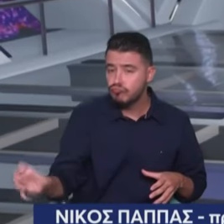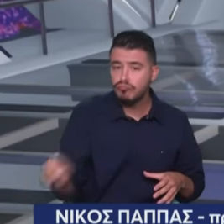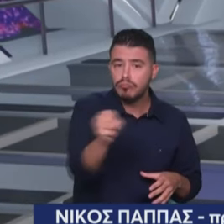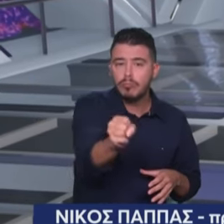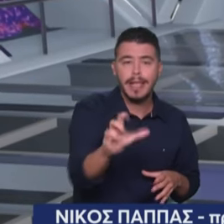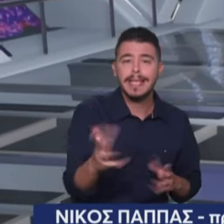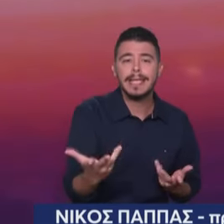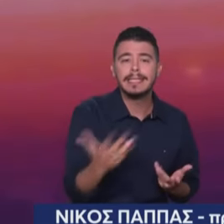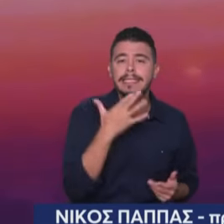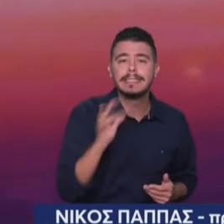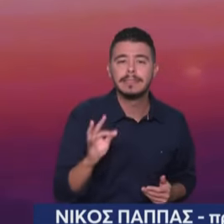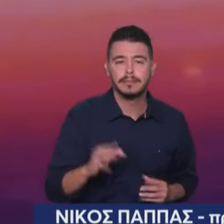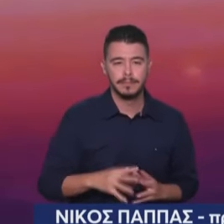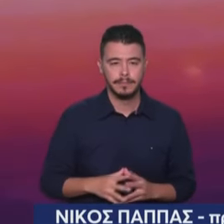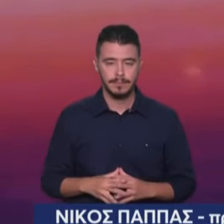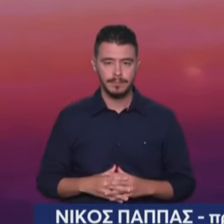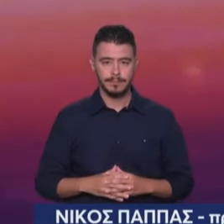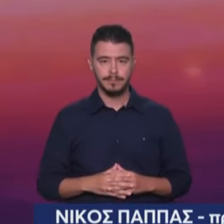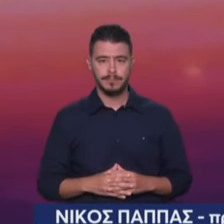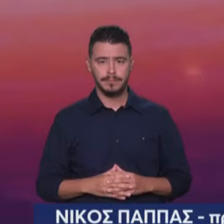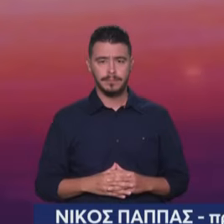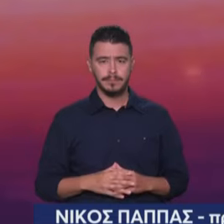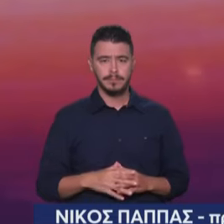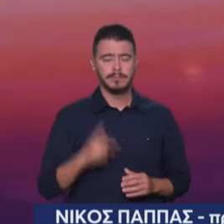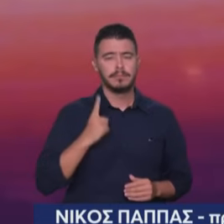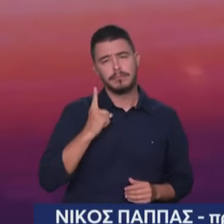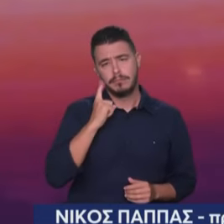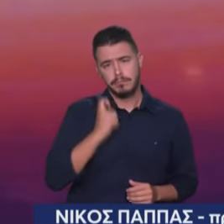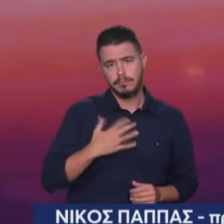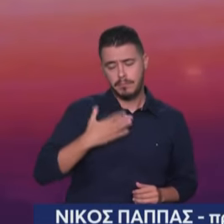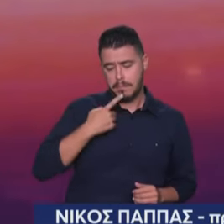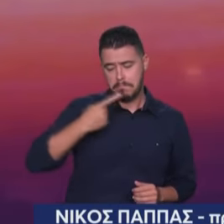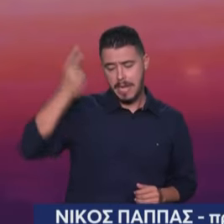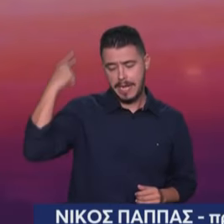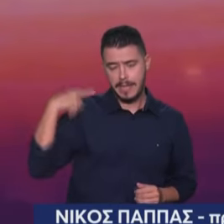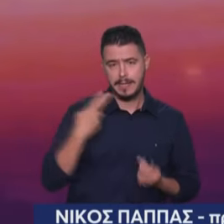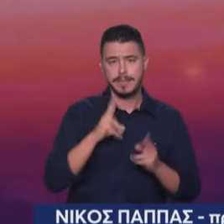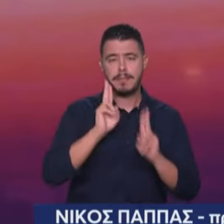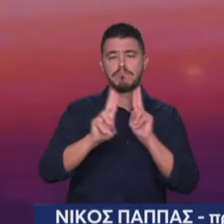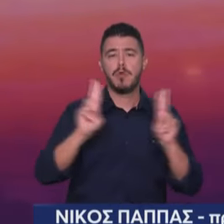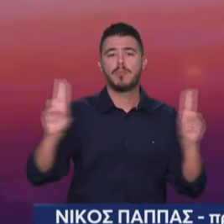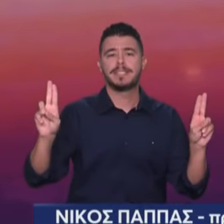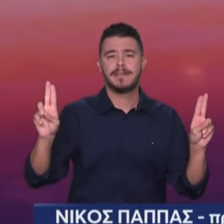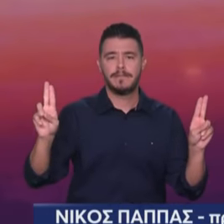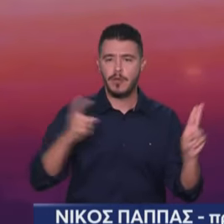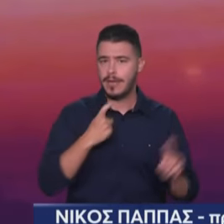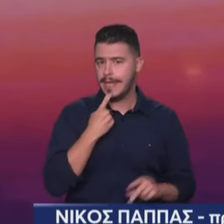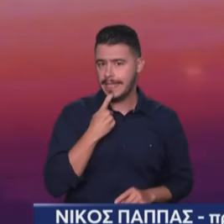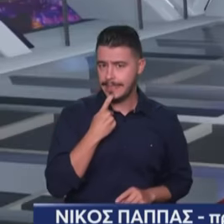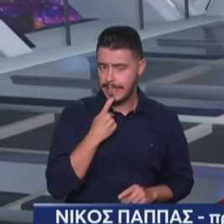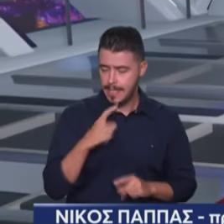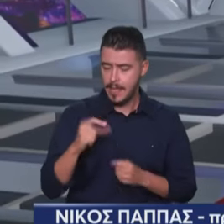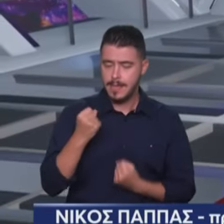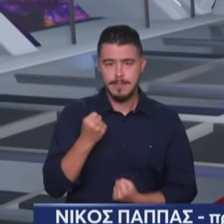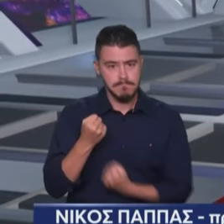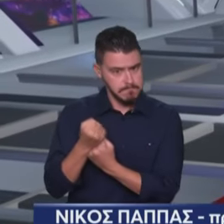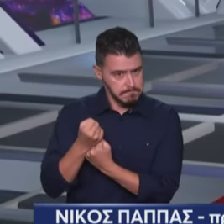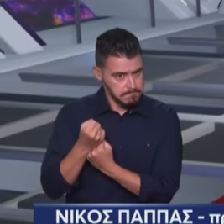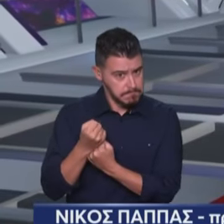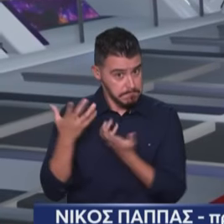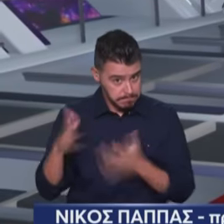ό,τι αφορά και εμένα προσωπικά, διότι ξέρετε ότι ήμουν και υποψήφιος πρόεδρος πέρσι, με τον Στέφανο Κασελάκη κάναμε. Και εσείς τον στηρίξατε στο